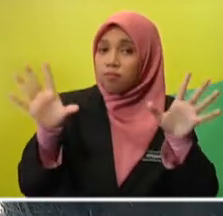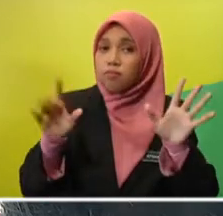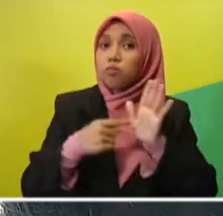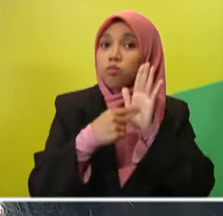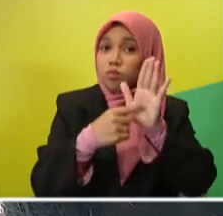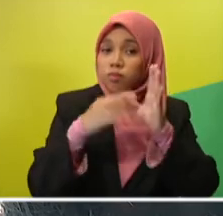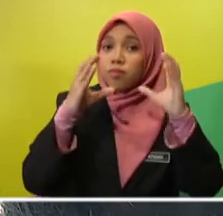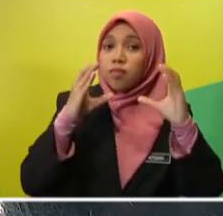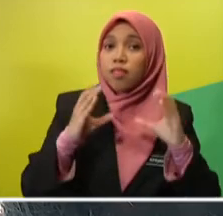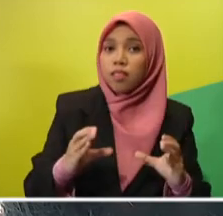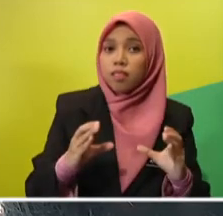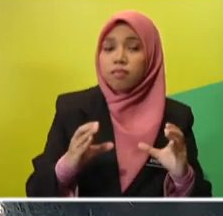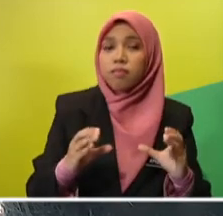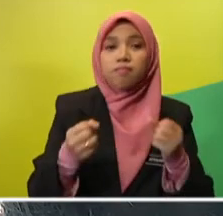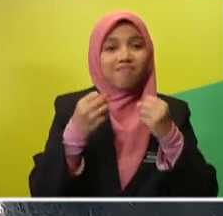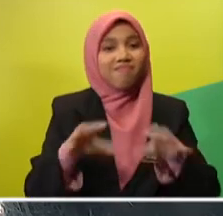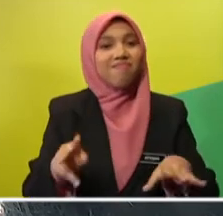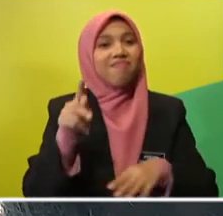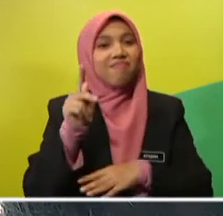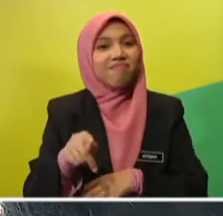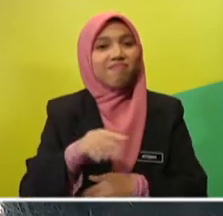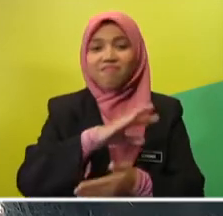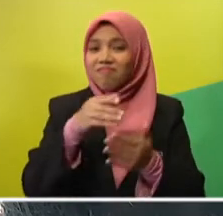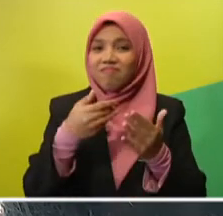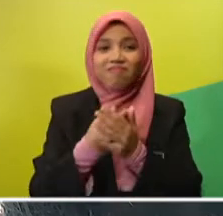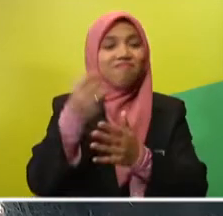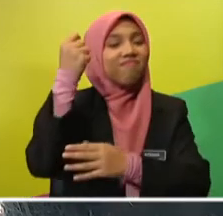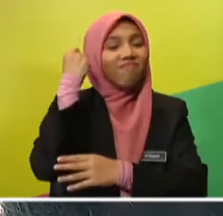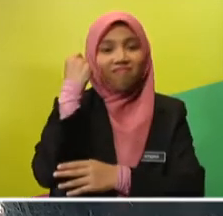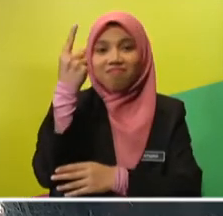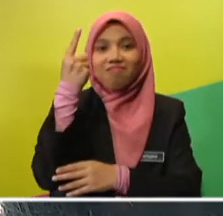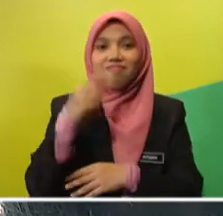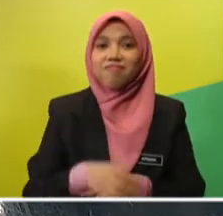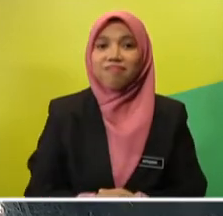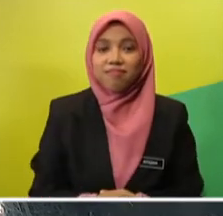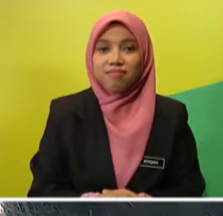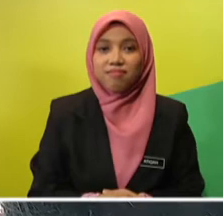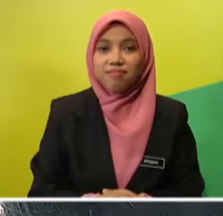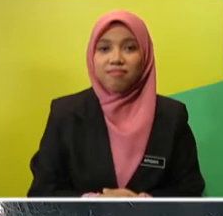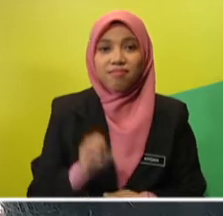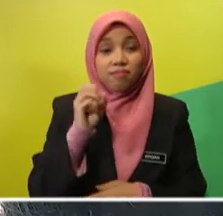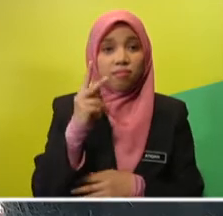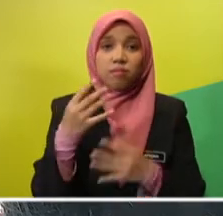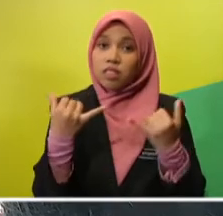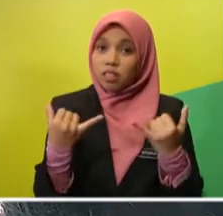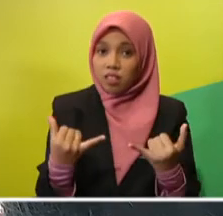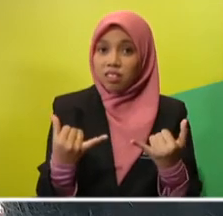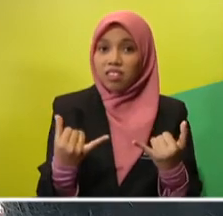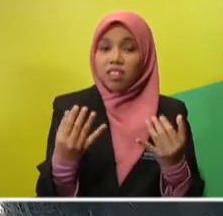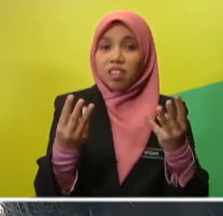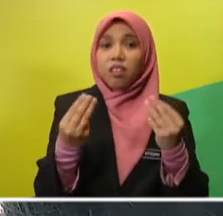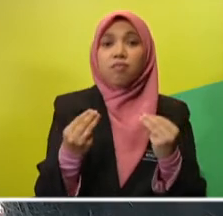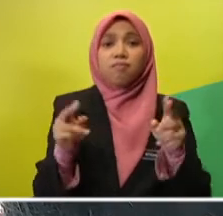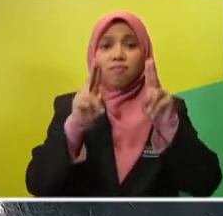sudah tentu kami dapat gambaran yang lebih jelas. Okey. Okay. sekarang kita nak uji Kak Rina, nak